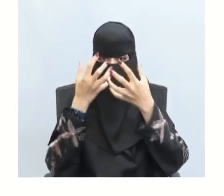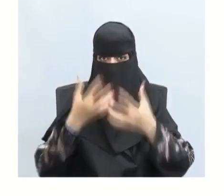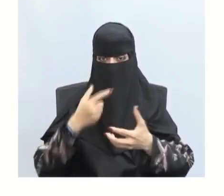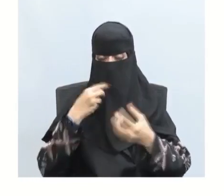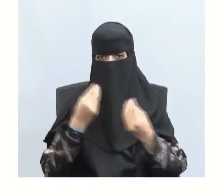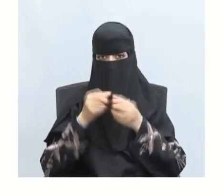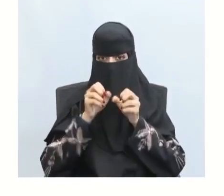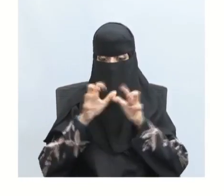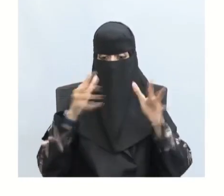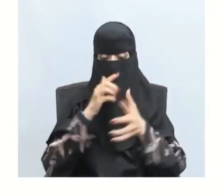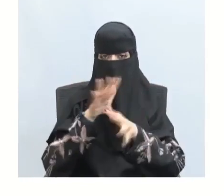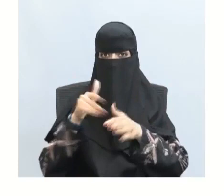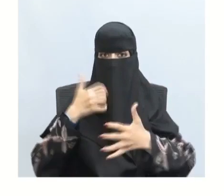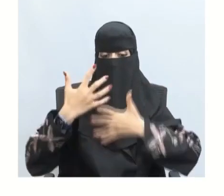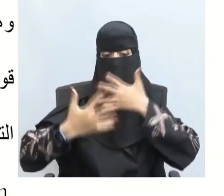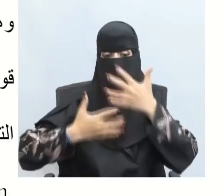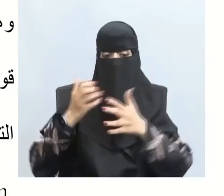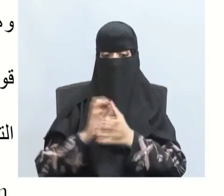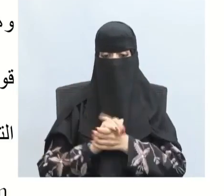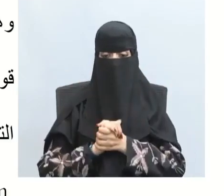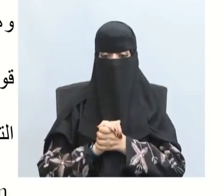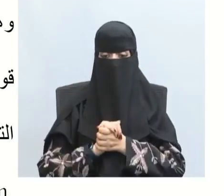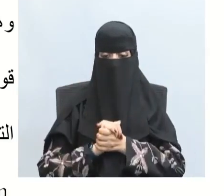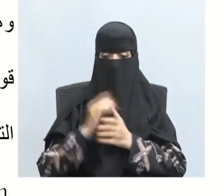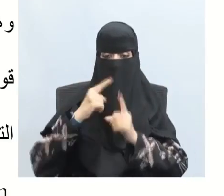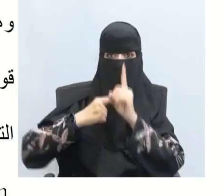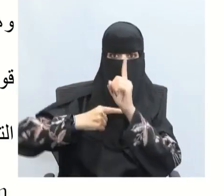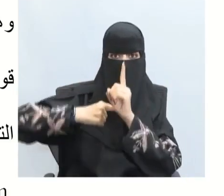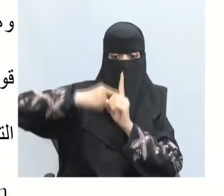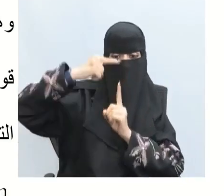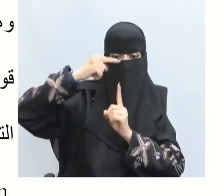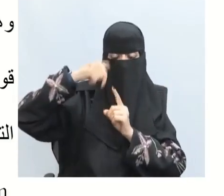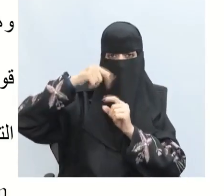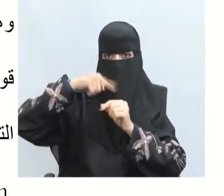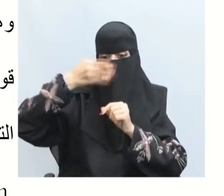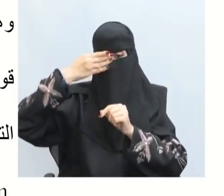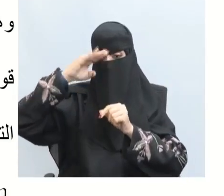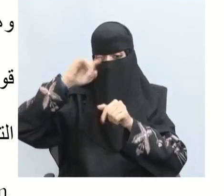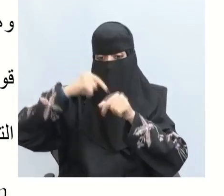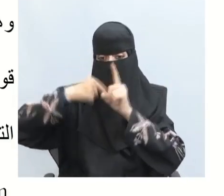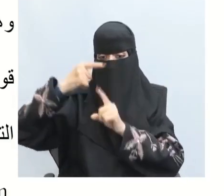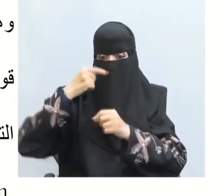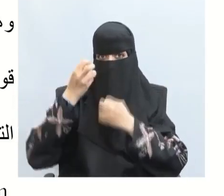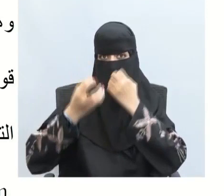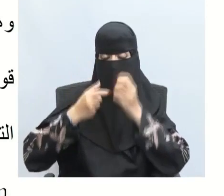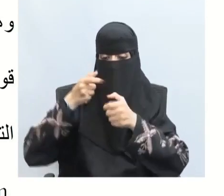كميات هائله من الطاقه ترتفع درجه الحراره